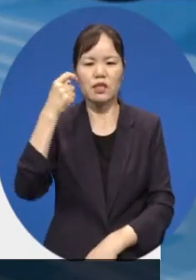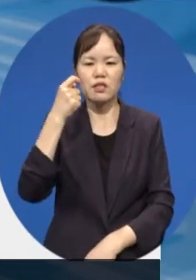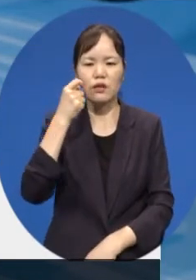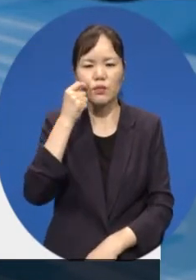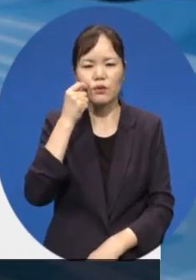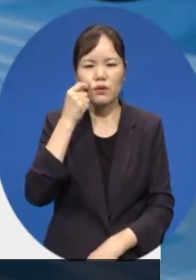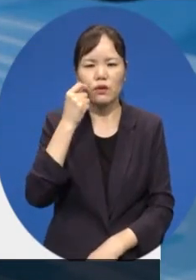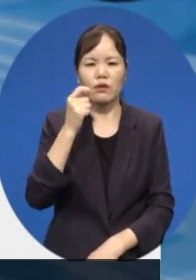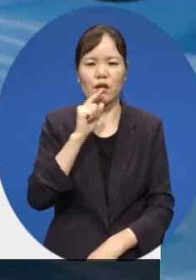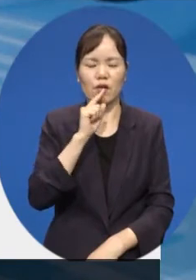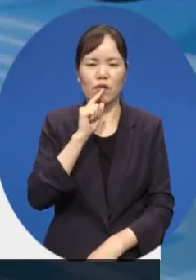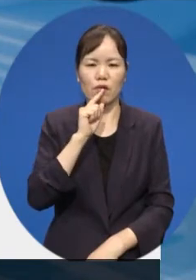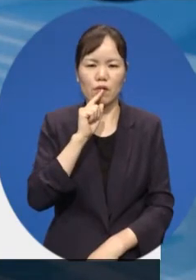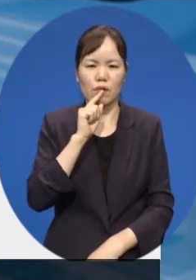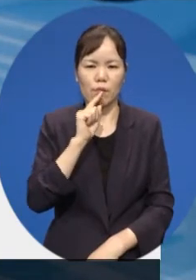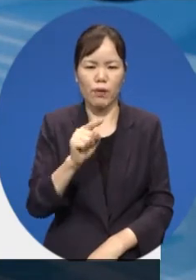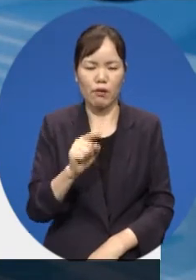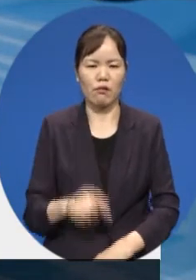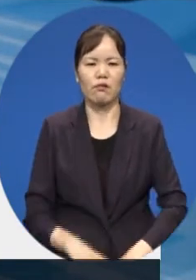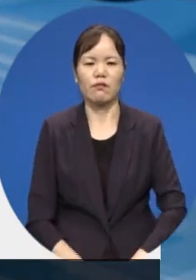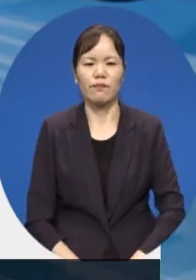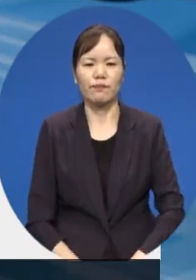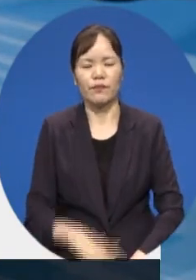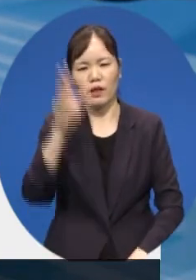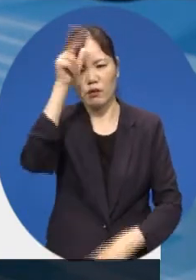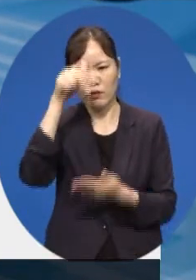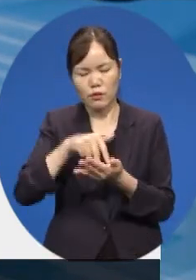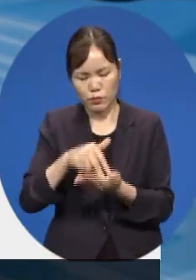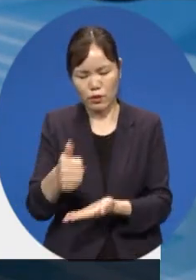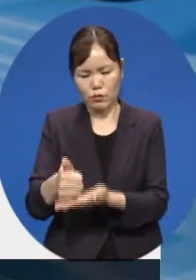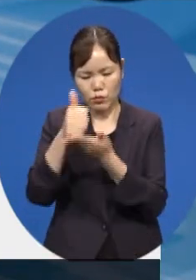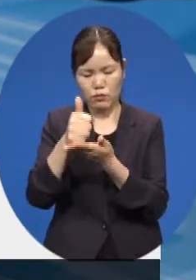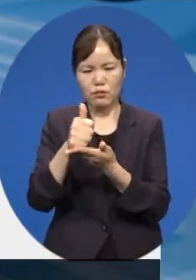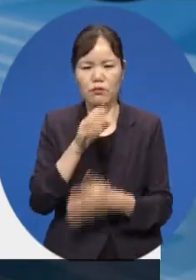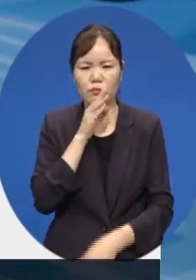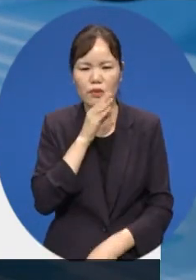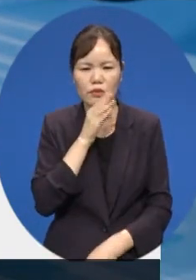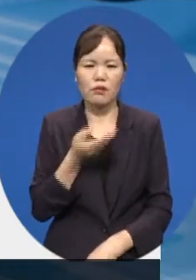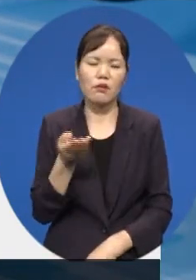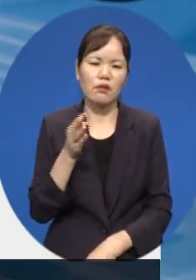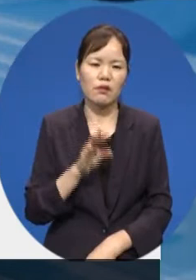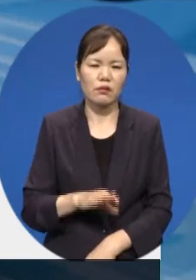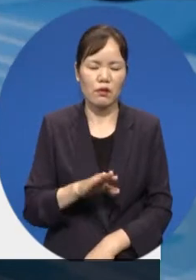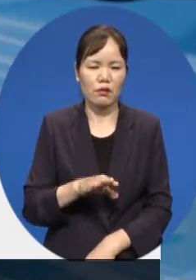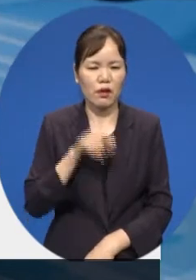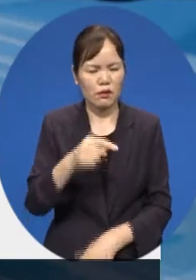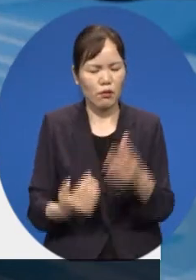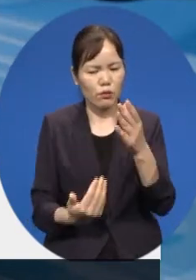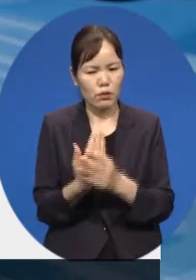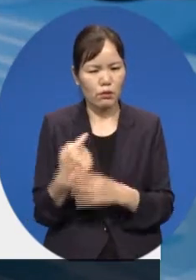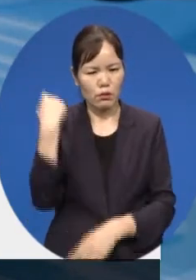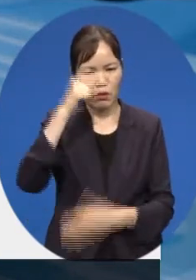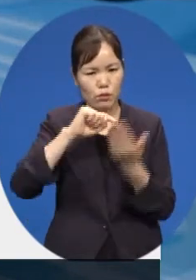라고 나와서 경찰의 입장 전 존중합니다 존중 하는데 정말 이런 사건이 신상